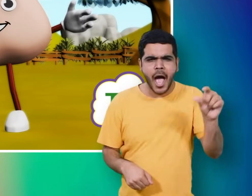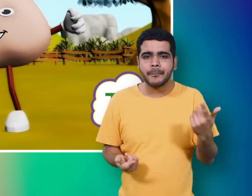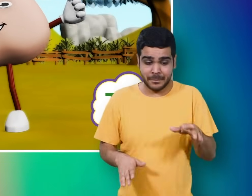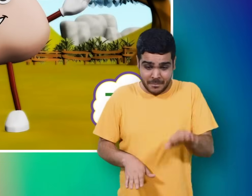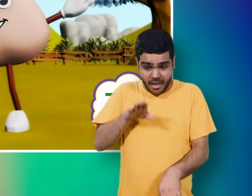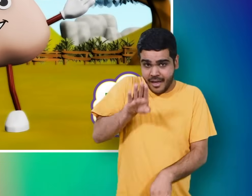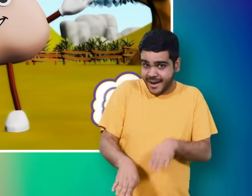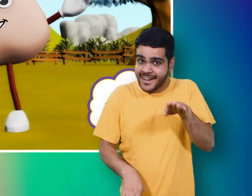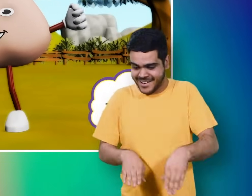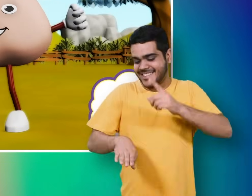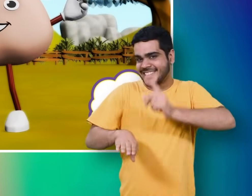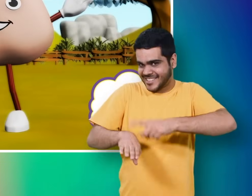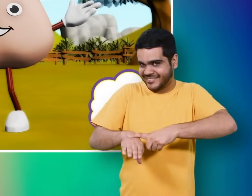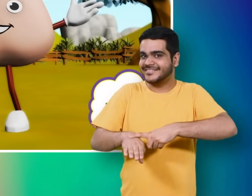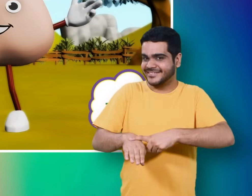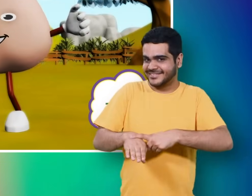ए से